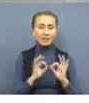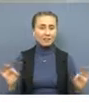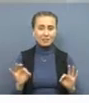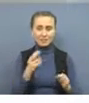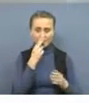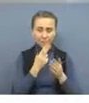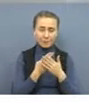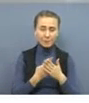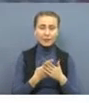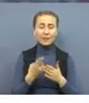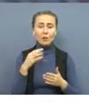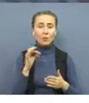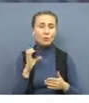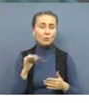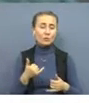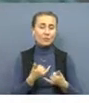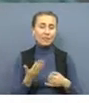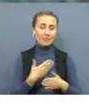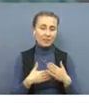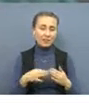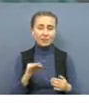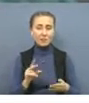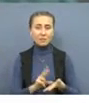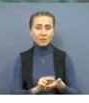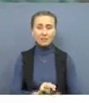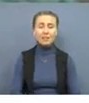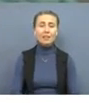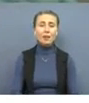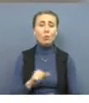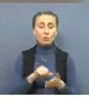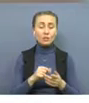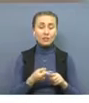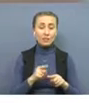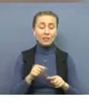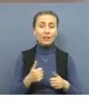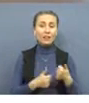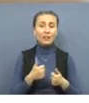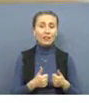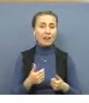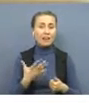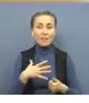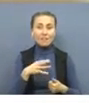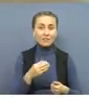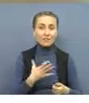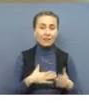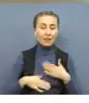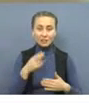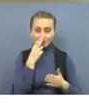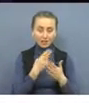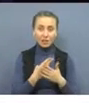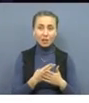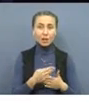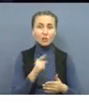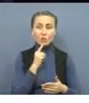досуг для пожилых. По словам членов жюри, участники нынешнего конкурса превзошли все ожидания. Сложно было выбрать лучшего.